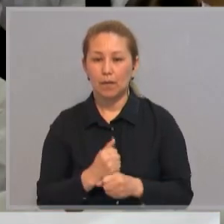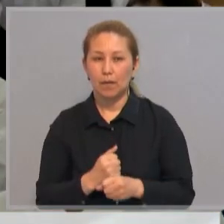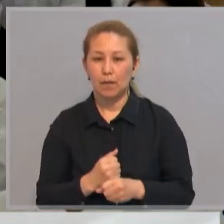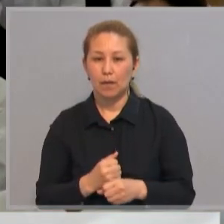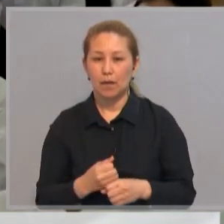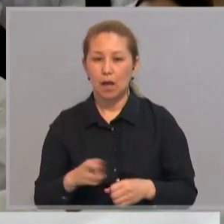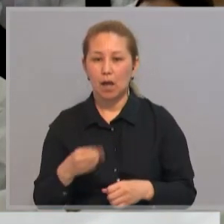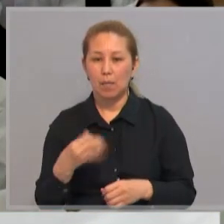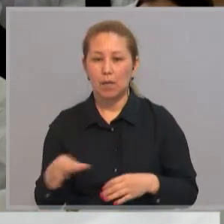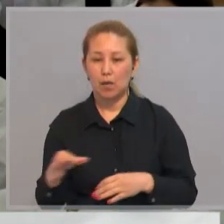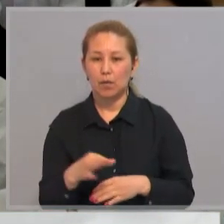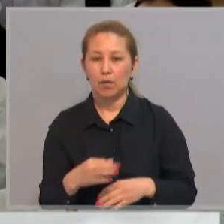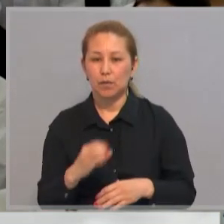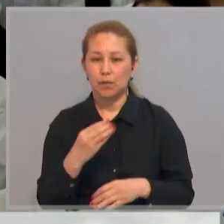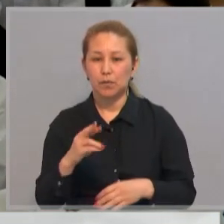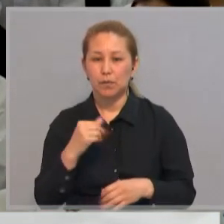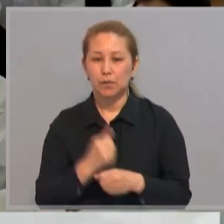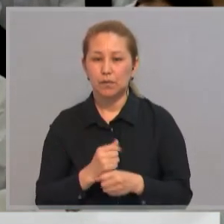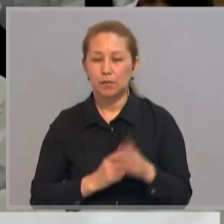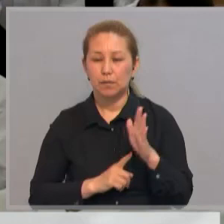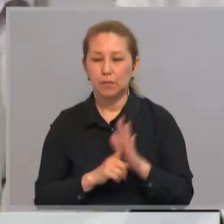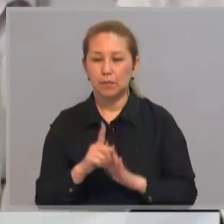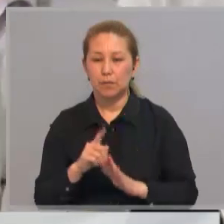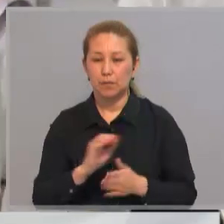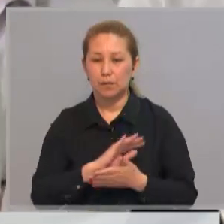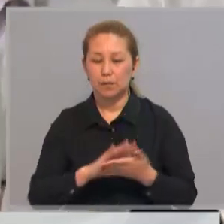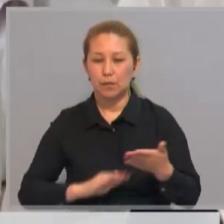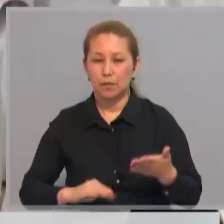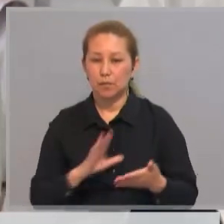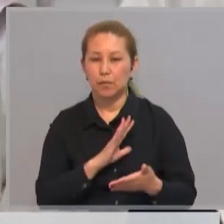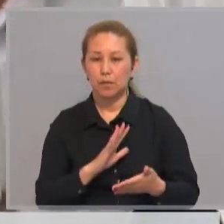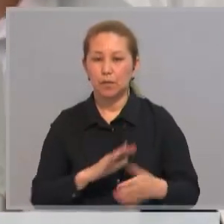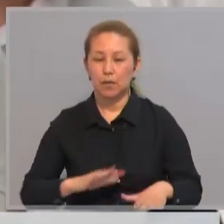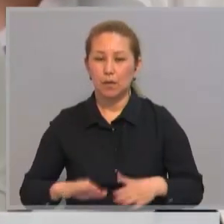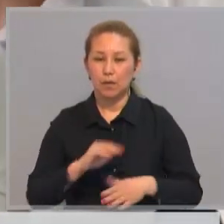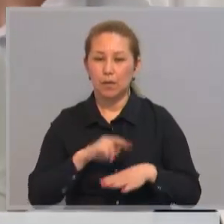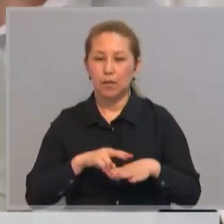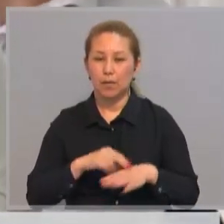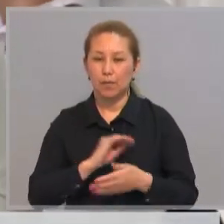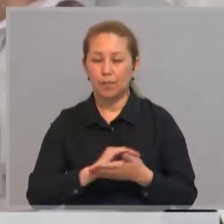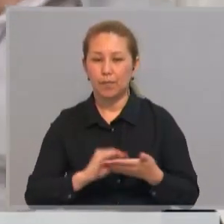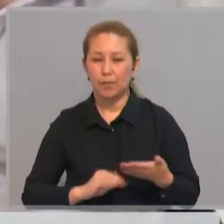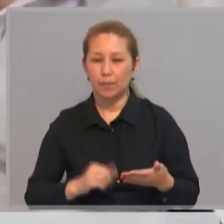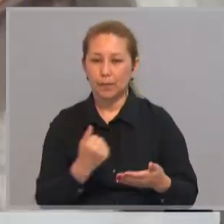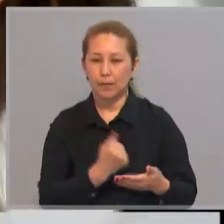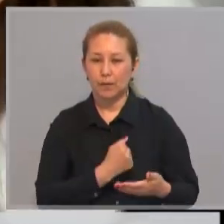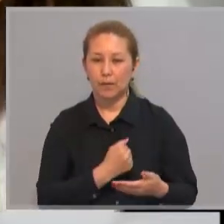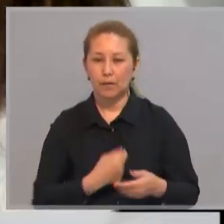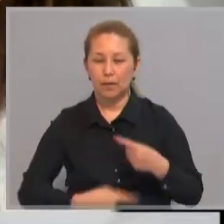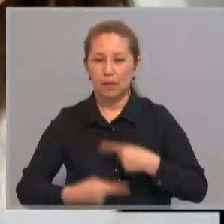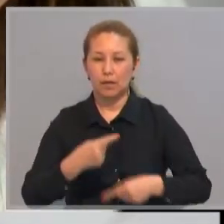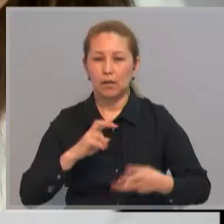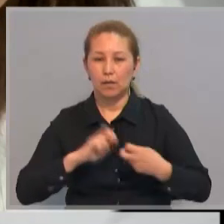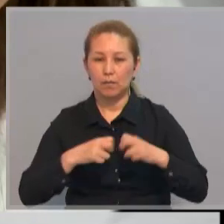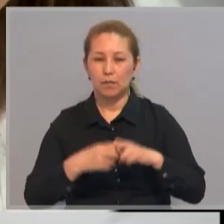ғана Абай ауданының өзінде суицид дерегімен 3 оқиға тіркелген. Құзырлы орган қызметкерлері осындай өкініш жағдайлардың алдын алу